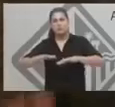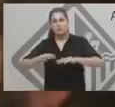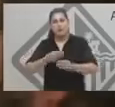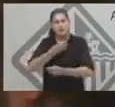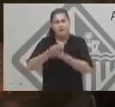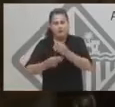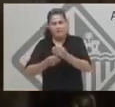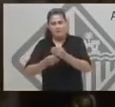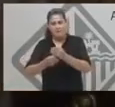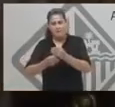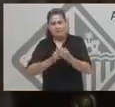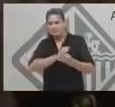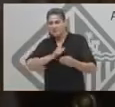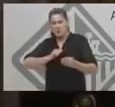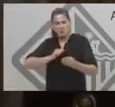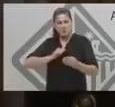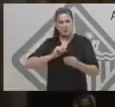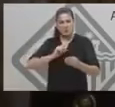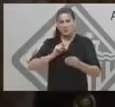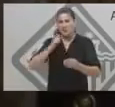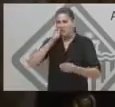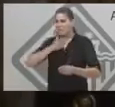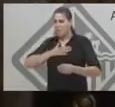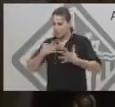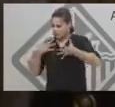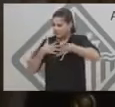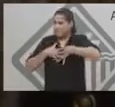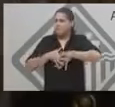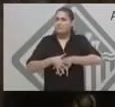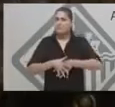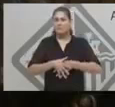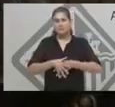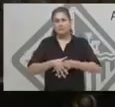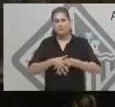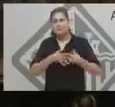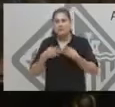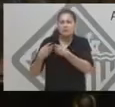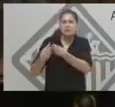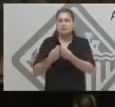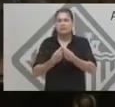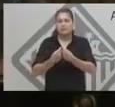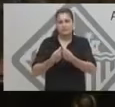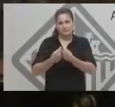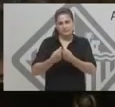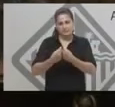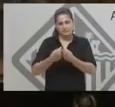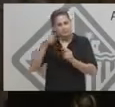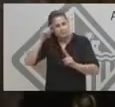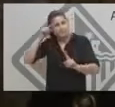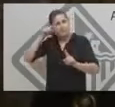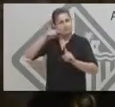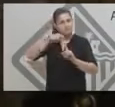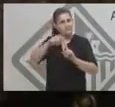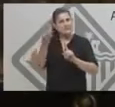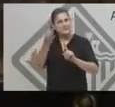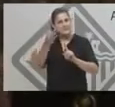desposseir de personalismes i es posseir d'un gran humanisme, tot plegat per assumir, entre moltes altres, el gran repte vital